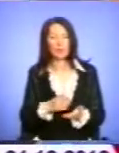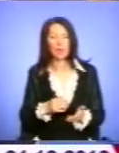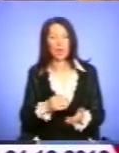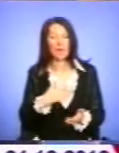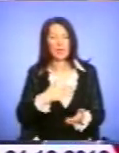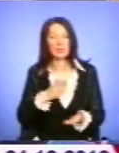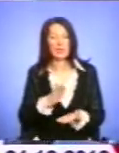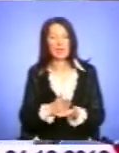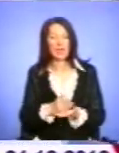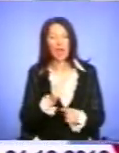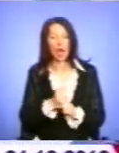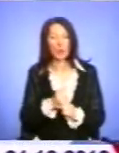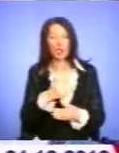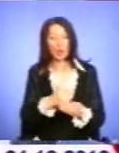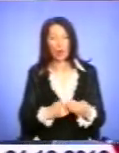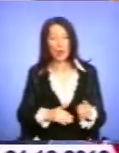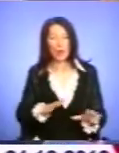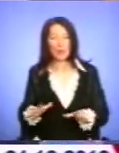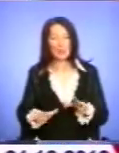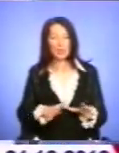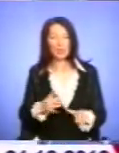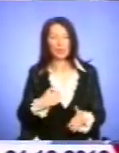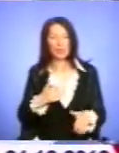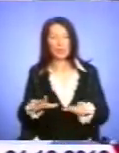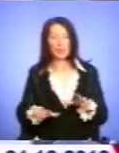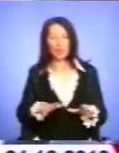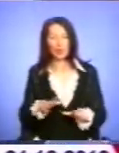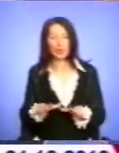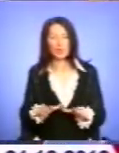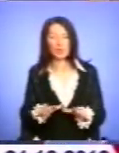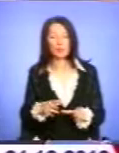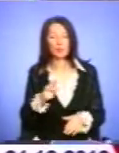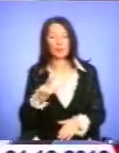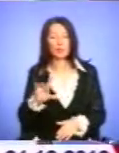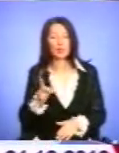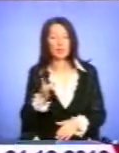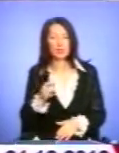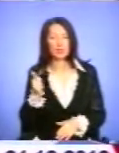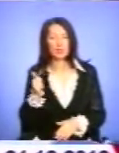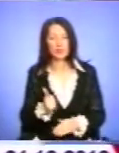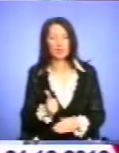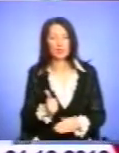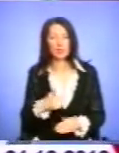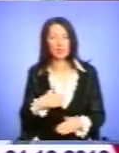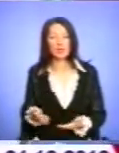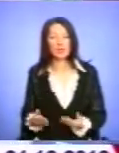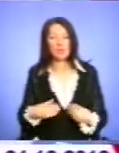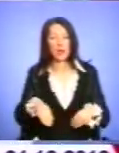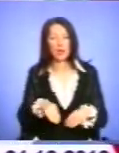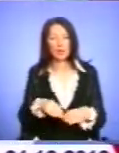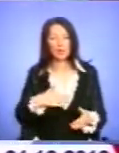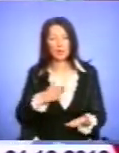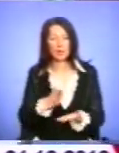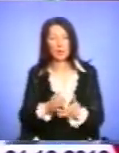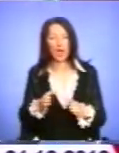як говориться, робоча програма тренування. Ми тренуємося три рази в тиждень. Ми збираємося. В нас є